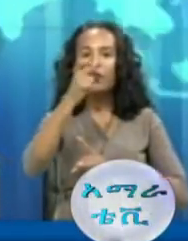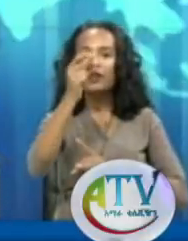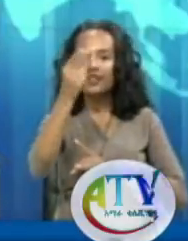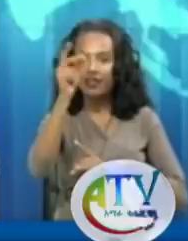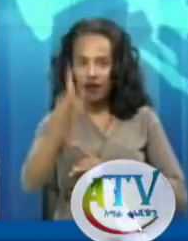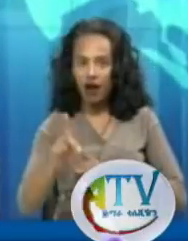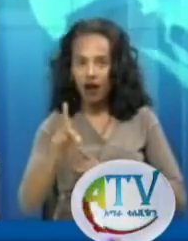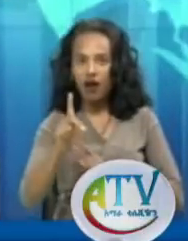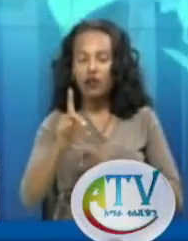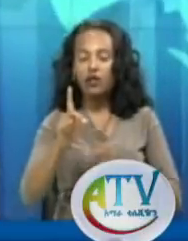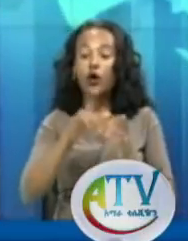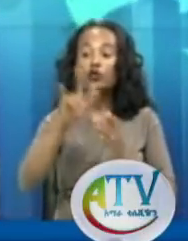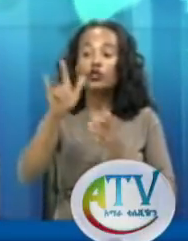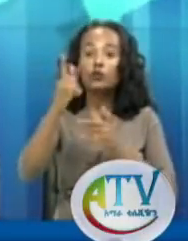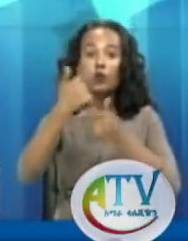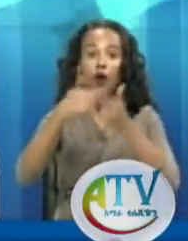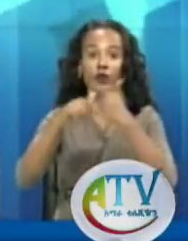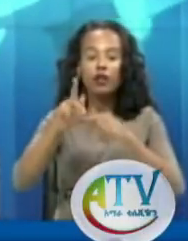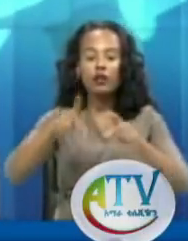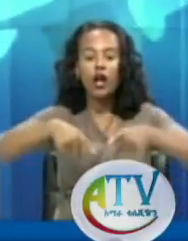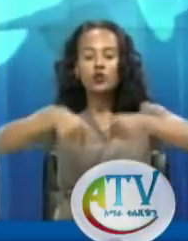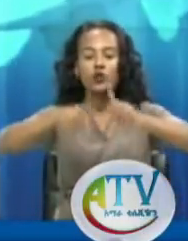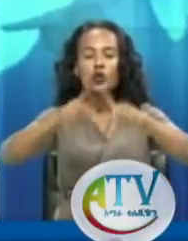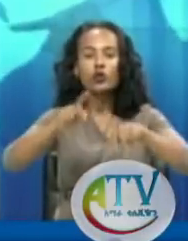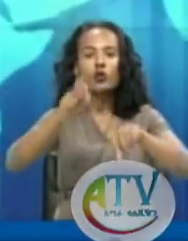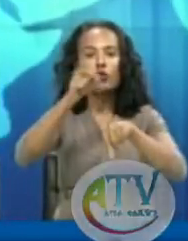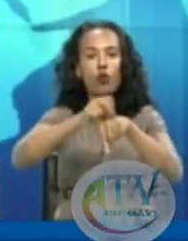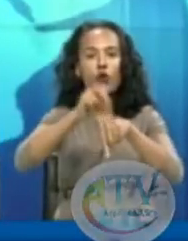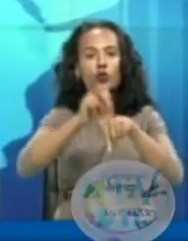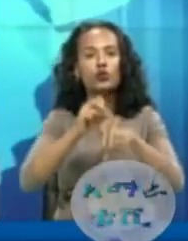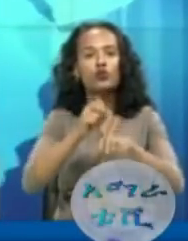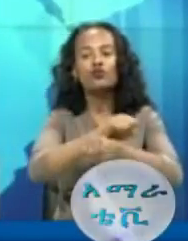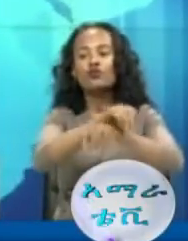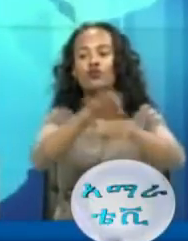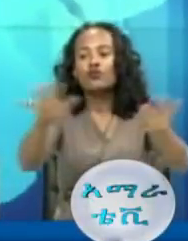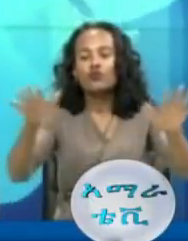በማከናወን ለአርሶ አደሩ በወቅቱ ደርሷል።